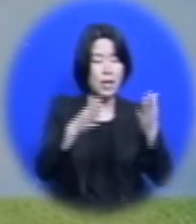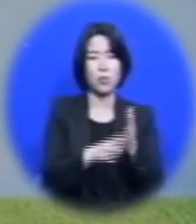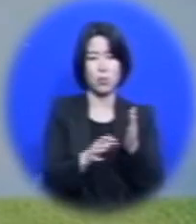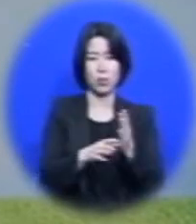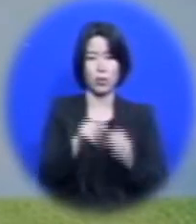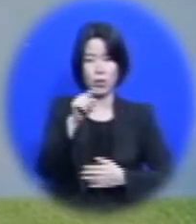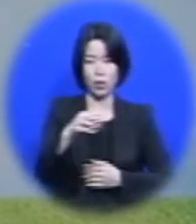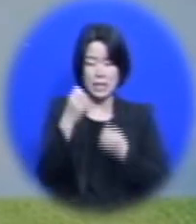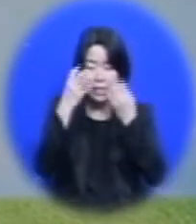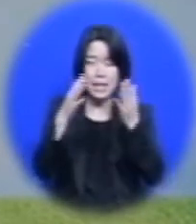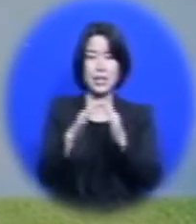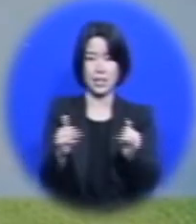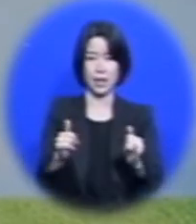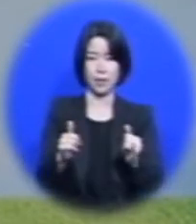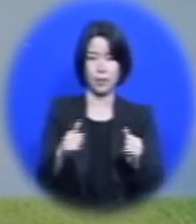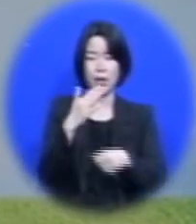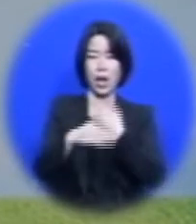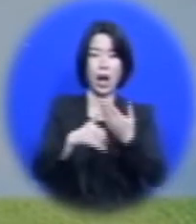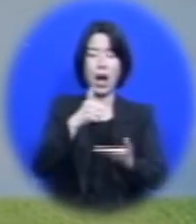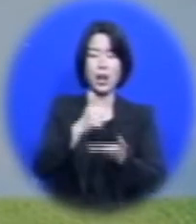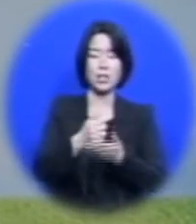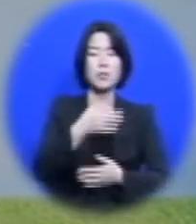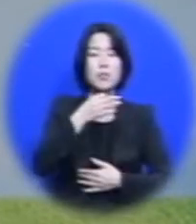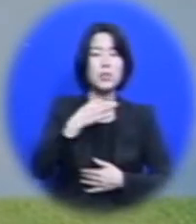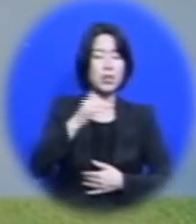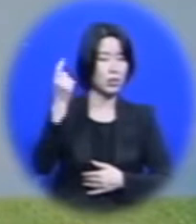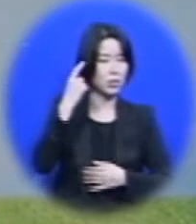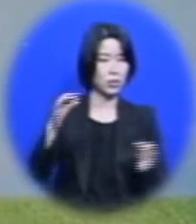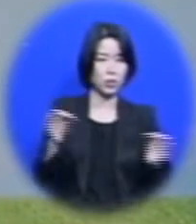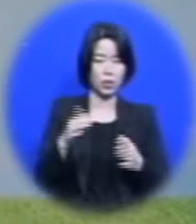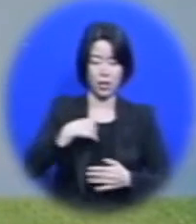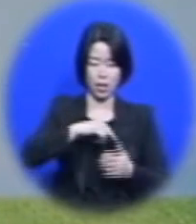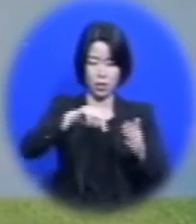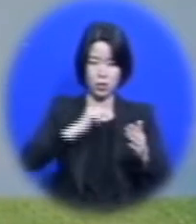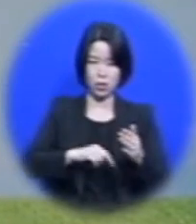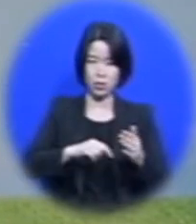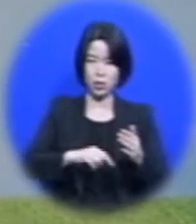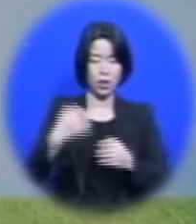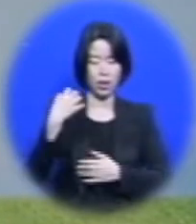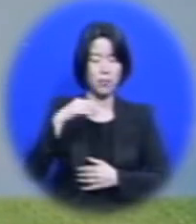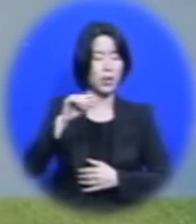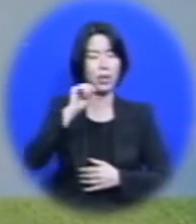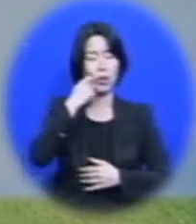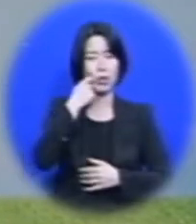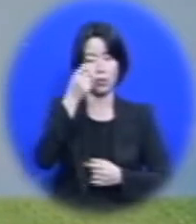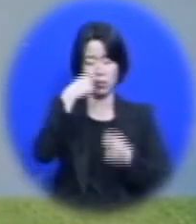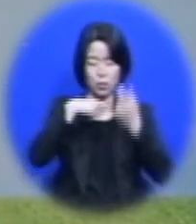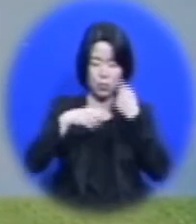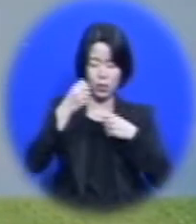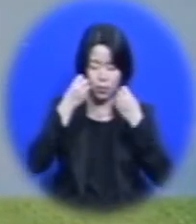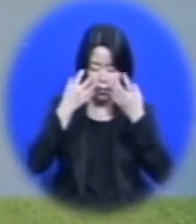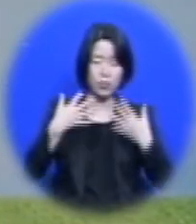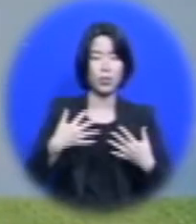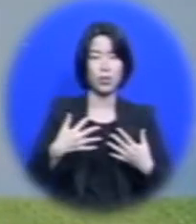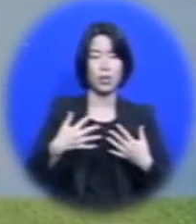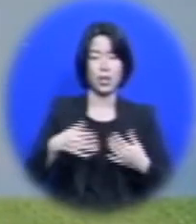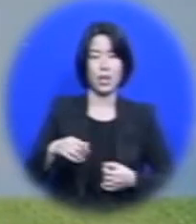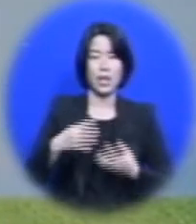사람이다. 하나님의 음성을 듣는 순간 내 안에서 주체할 수 없는 눈물이 터져나왔다. 생전